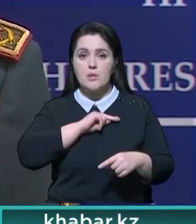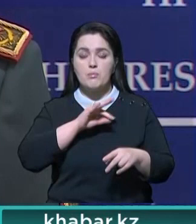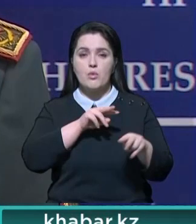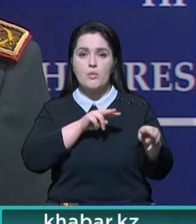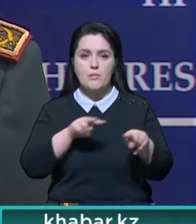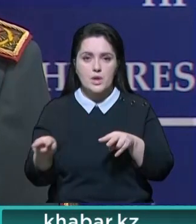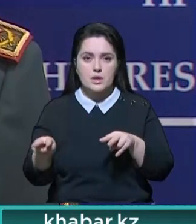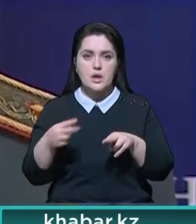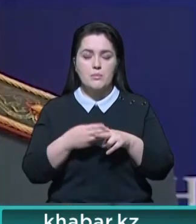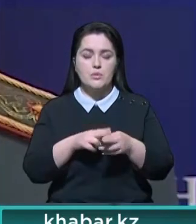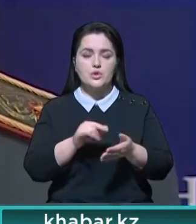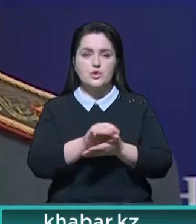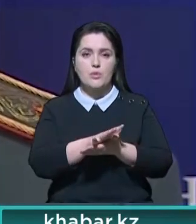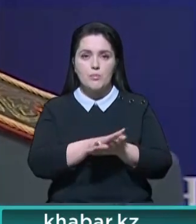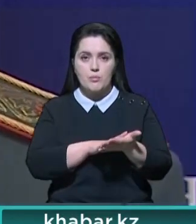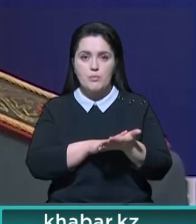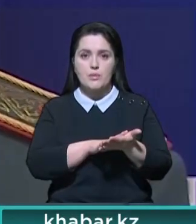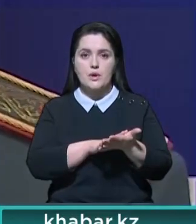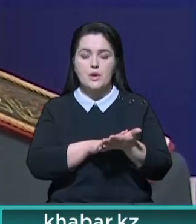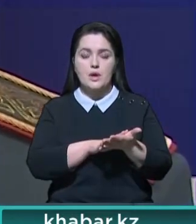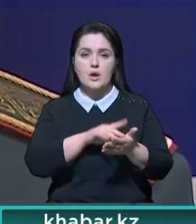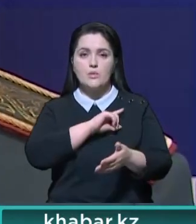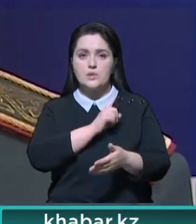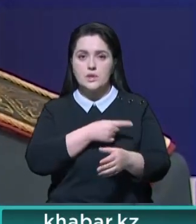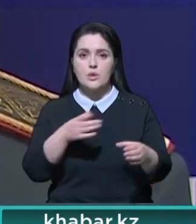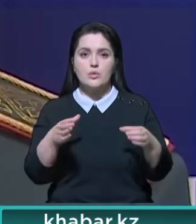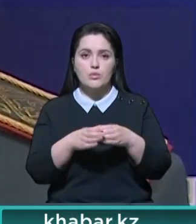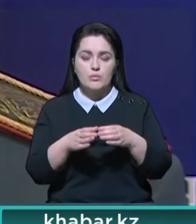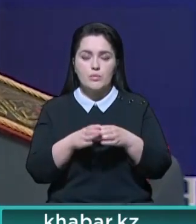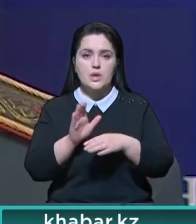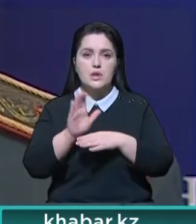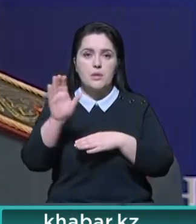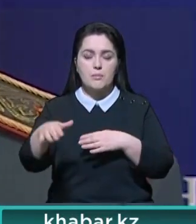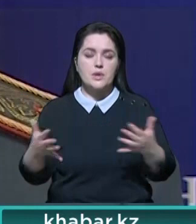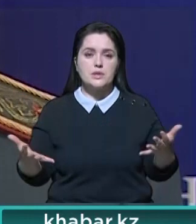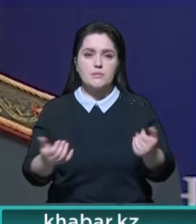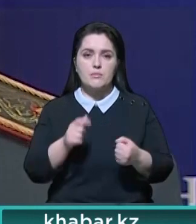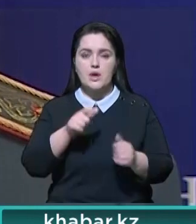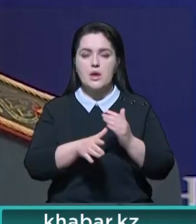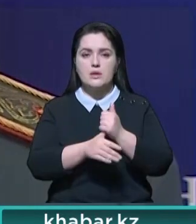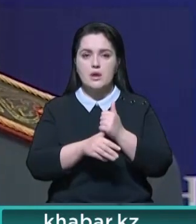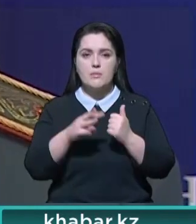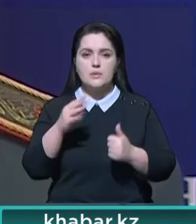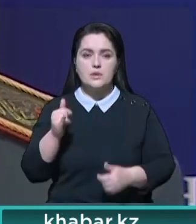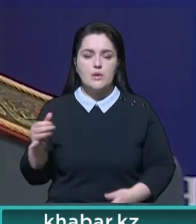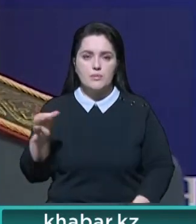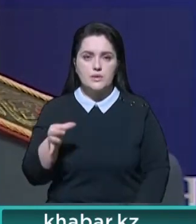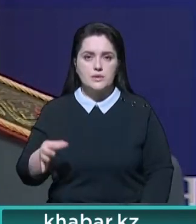мониторингу ситуации продолжаются. Мы дополнительно усилили группировку, направив туда спасателей от Раусской и Мангистауской областей.